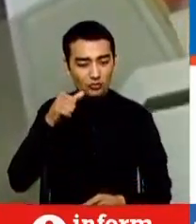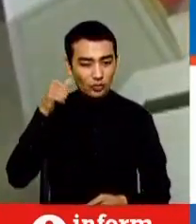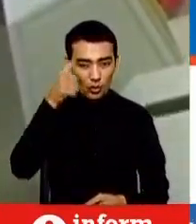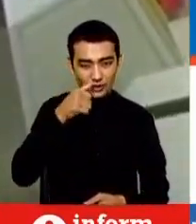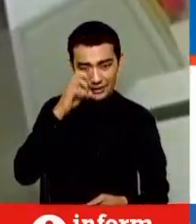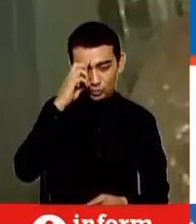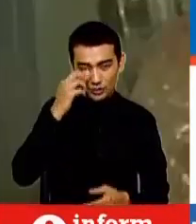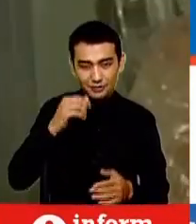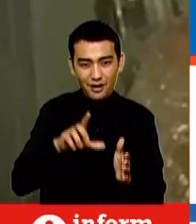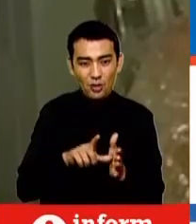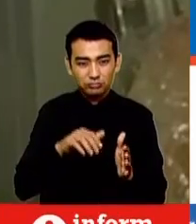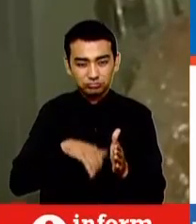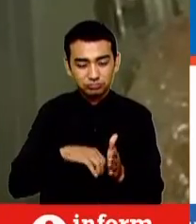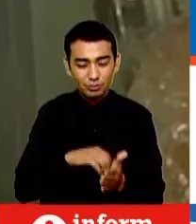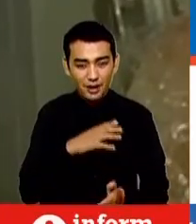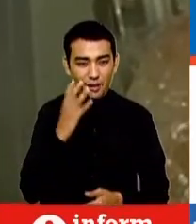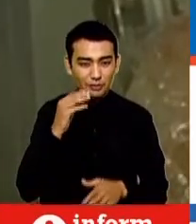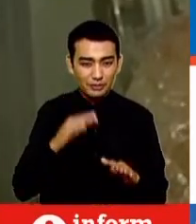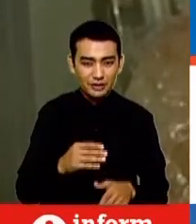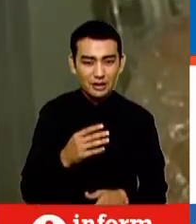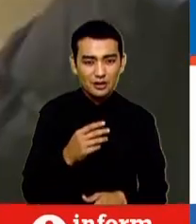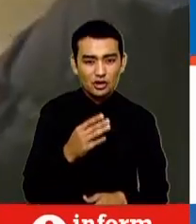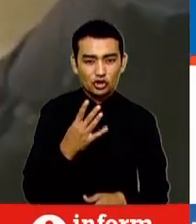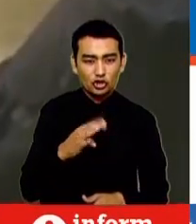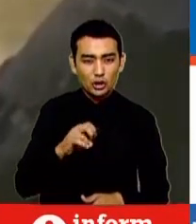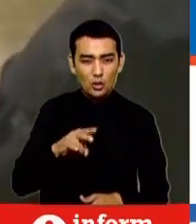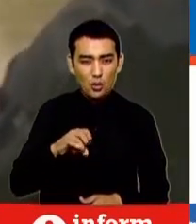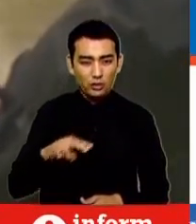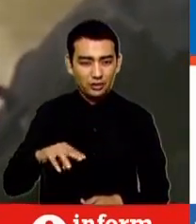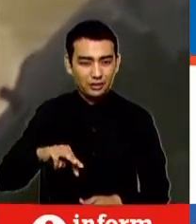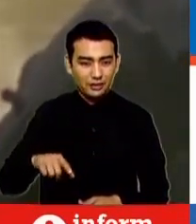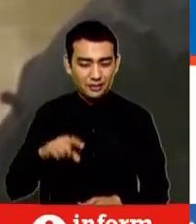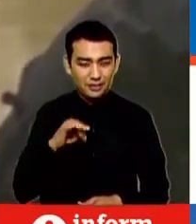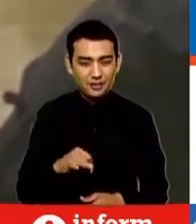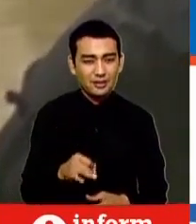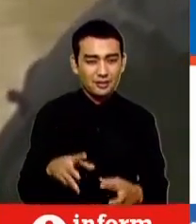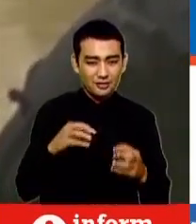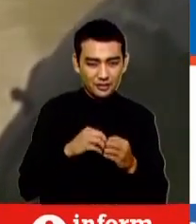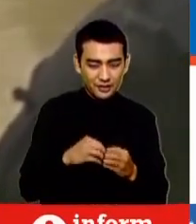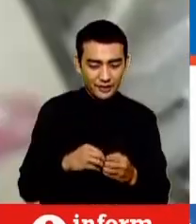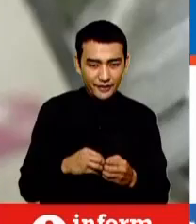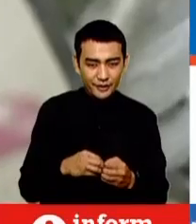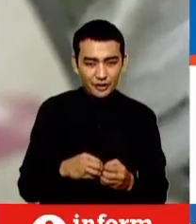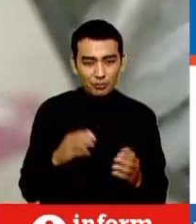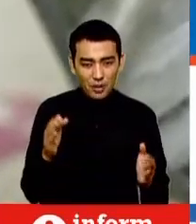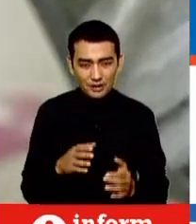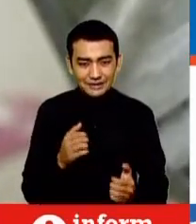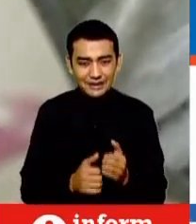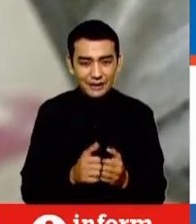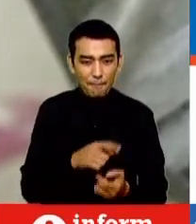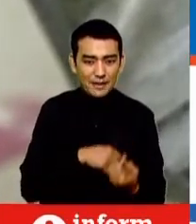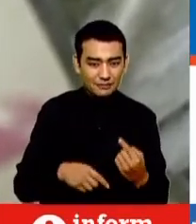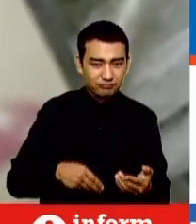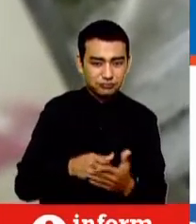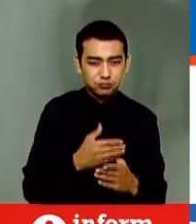госказну с Алматы направили более 4 триллионов тенге Львиная часть налоговых поступлений обеспечивается за счет выплат малого и среднего бизнеса